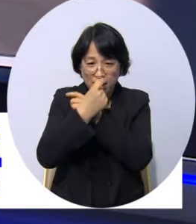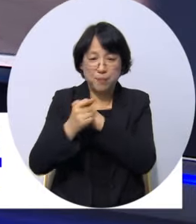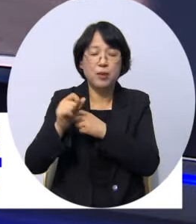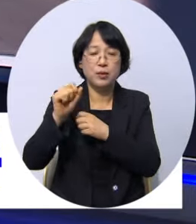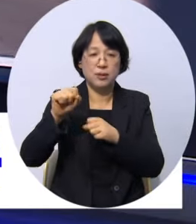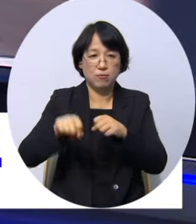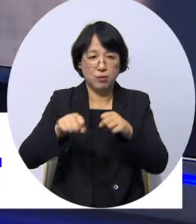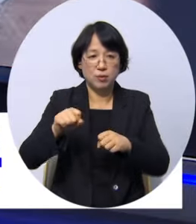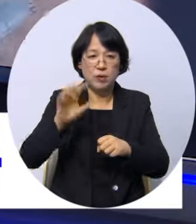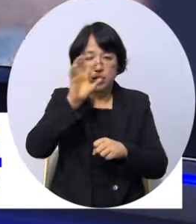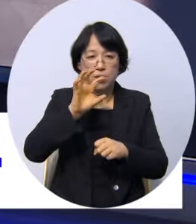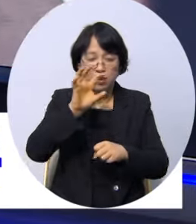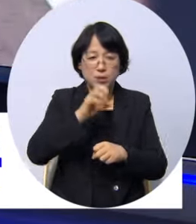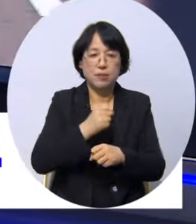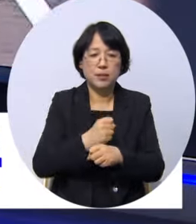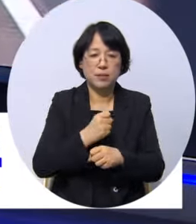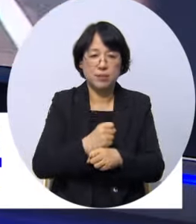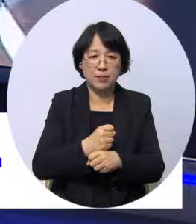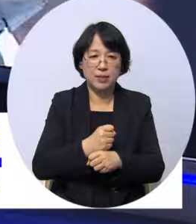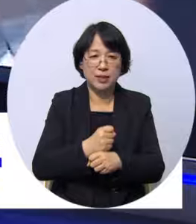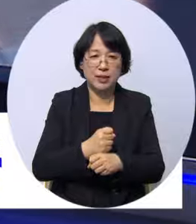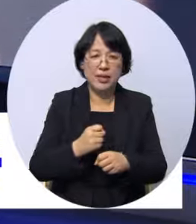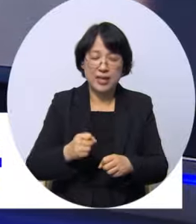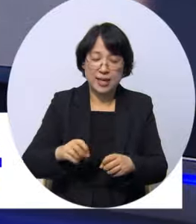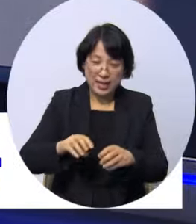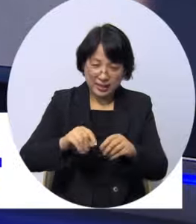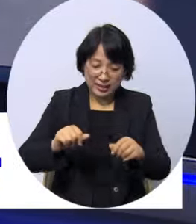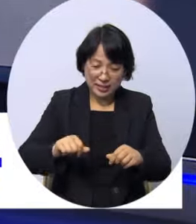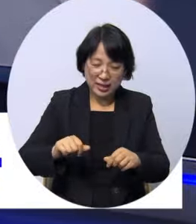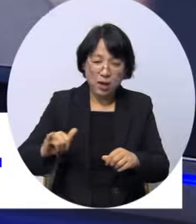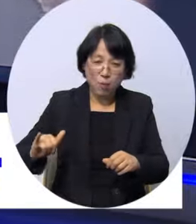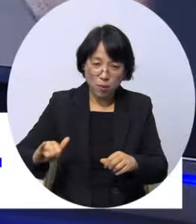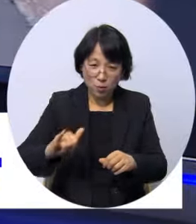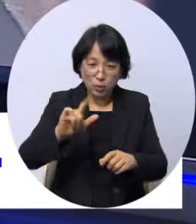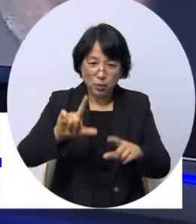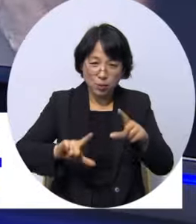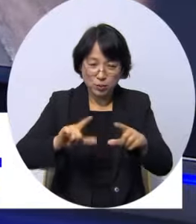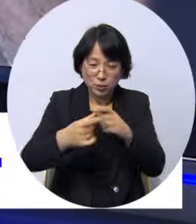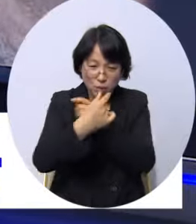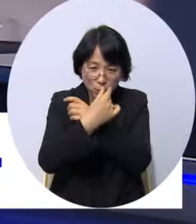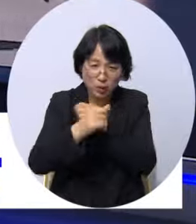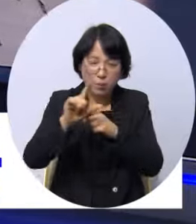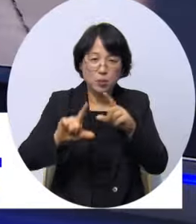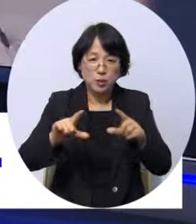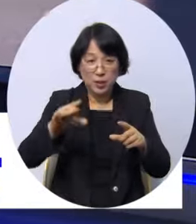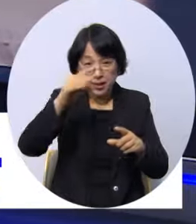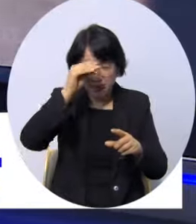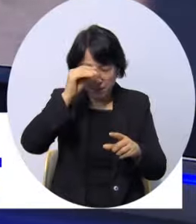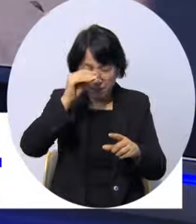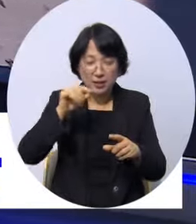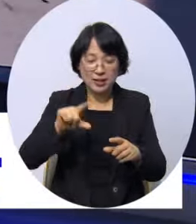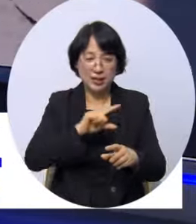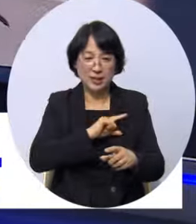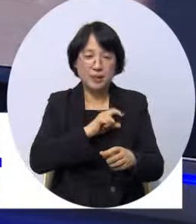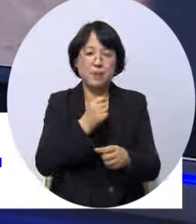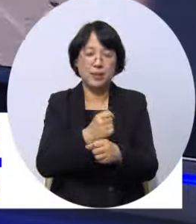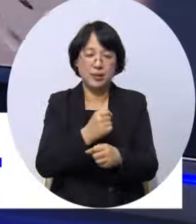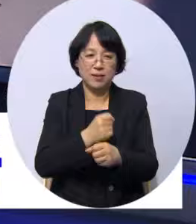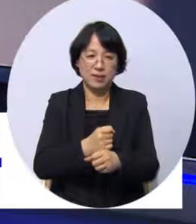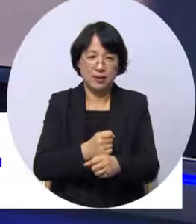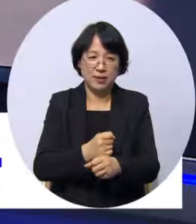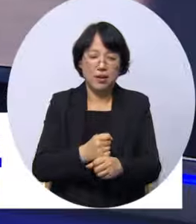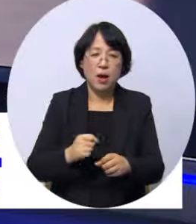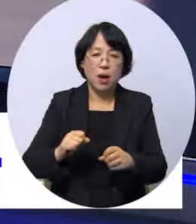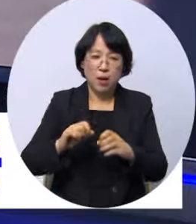수십대 지상 활주 모습이 코끼리가 걷는 걸 닮았다고 해서 붙여진 이름인데요 우리 공군이 보유한 전 기종의 의